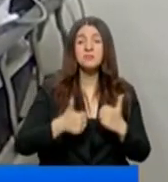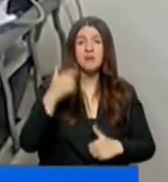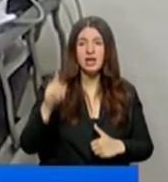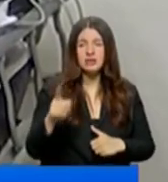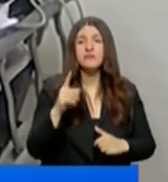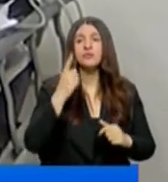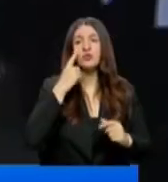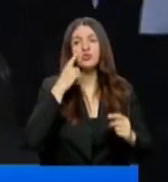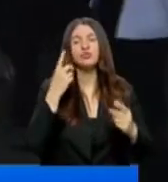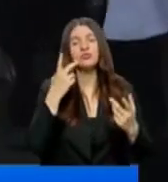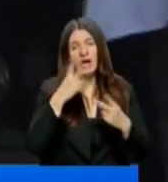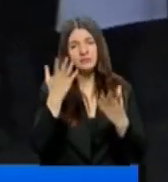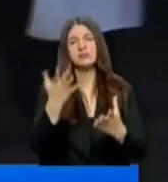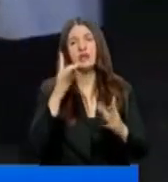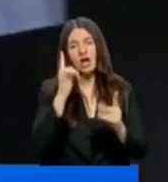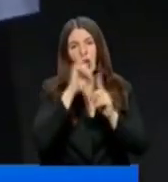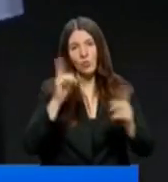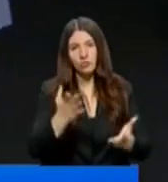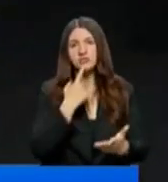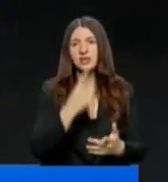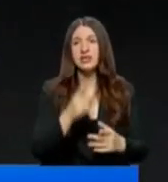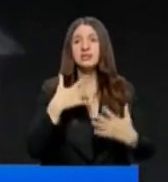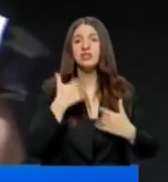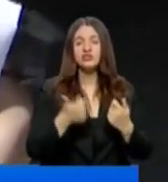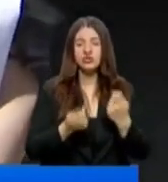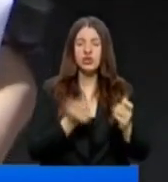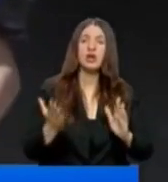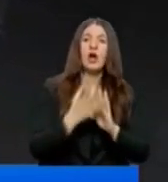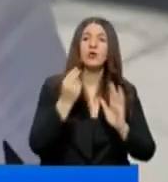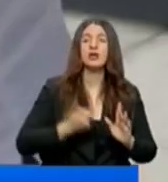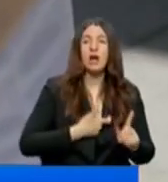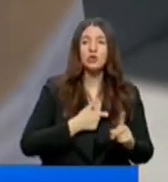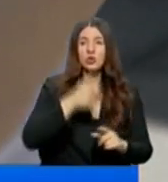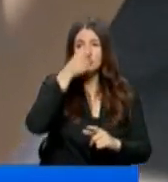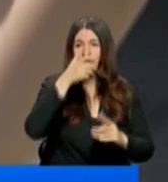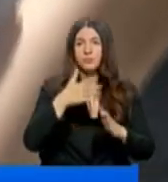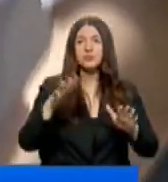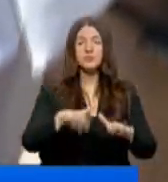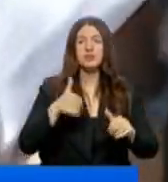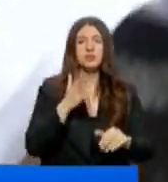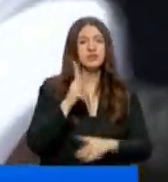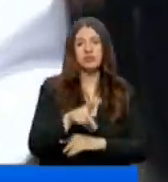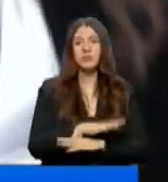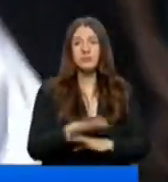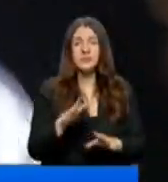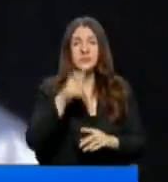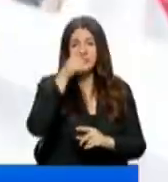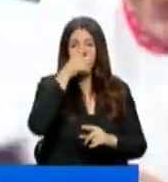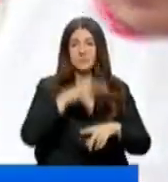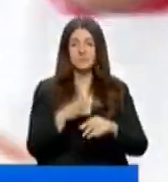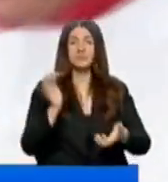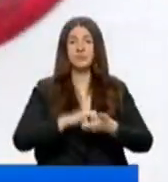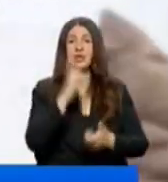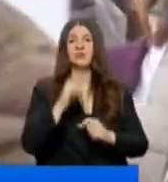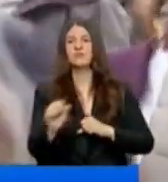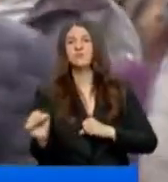medyada gözümüz aydın diyerek duyurdu. Sağlıkçıların karşı çıktığı yasa Türkiye Büyük Millet Meclisi Genel Kurulu'ndan geçti. Türk Tabipleri Birliği'nin